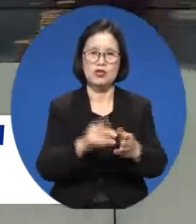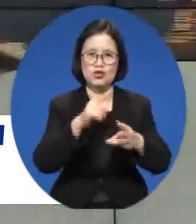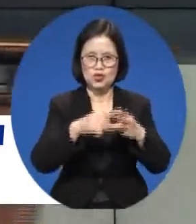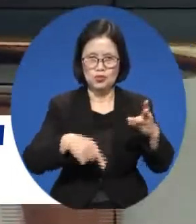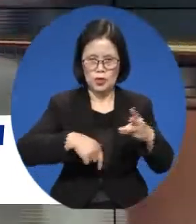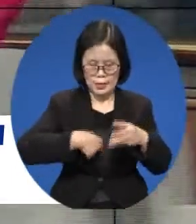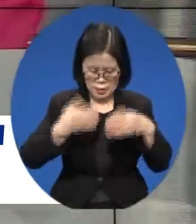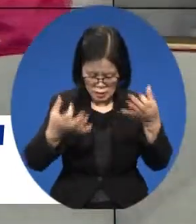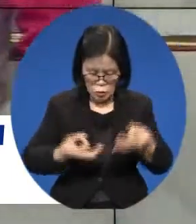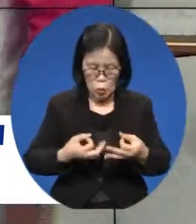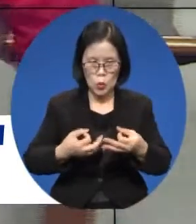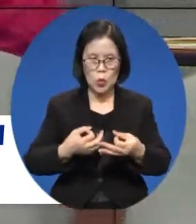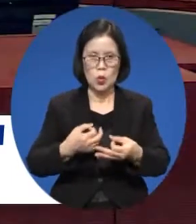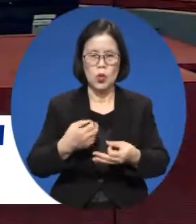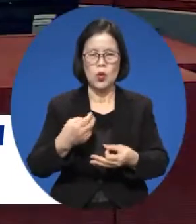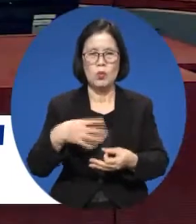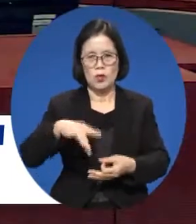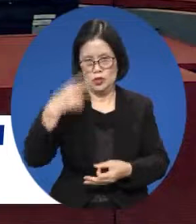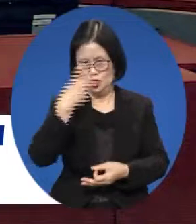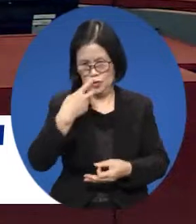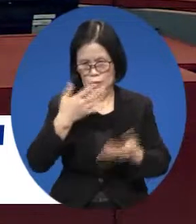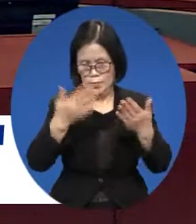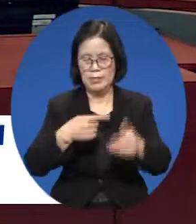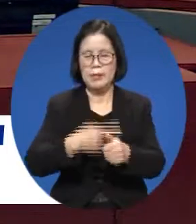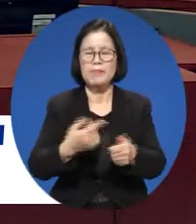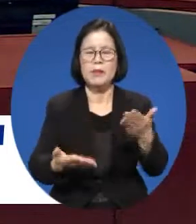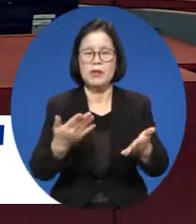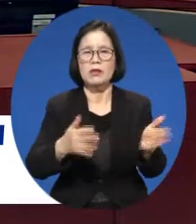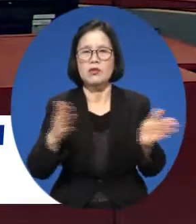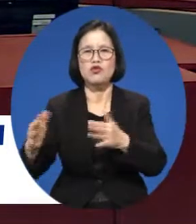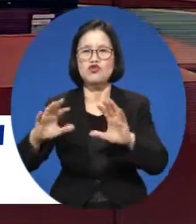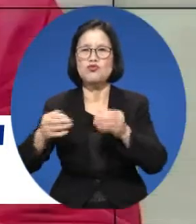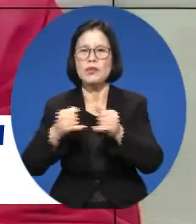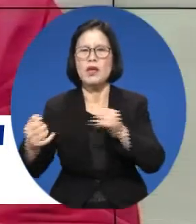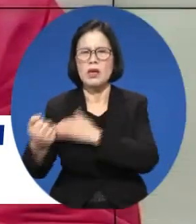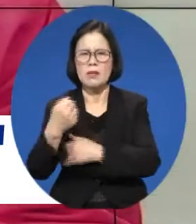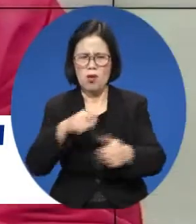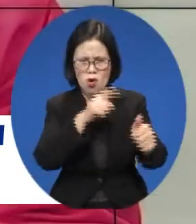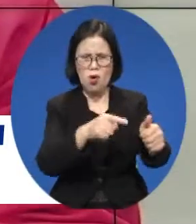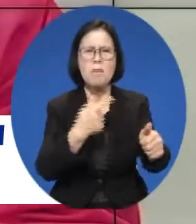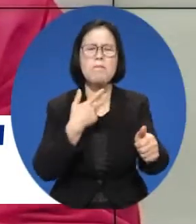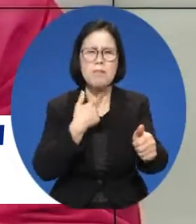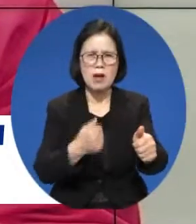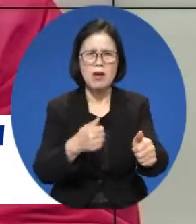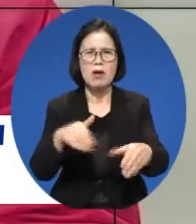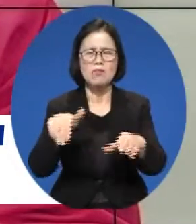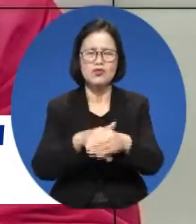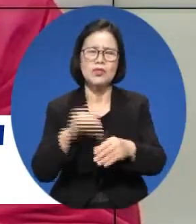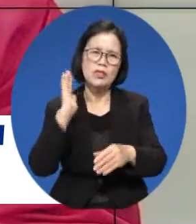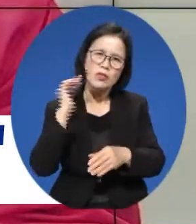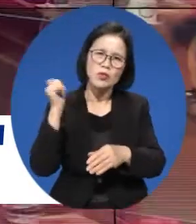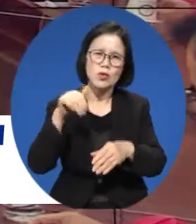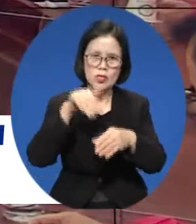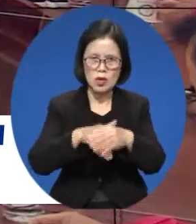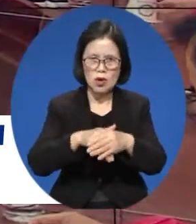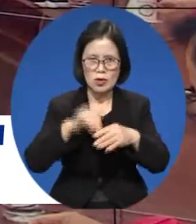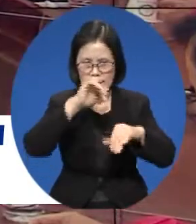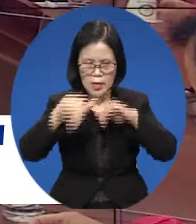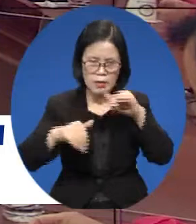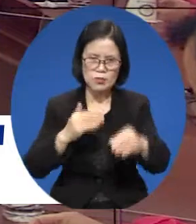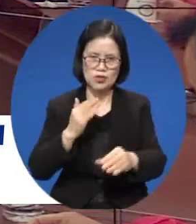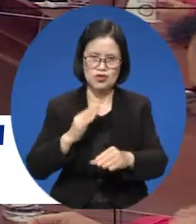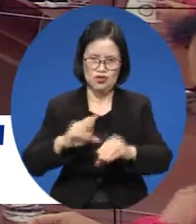스스로의 적폐부터 수사받으라고 비판했고 국민의힘은 내로남불이라며 문재인 대통령의 선거 개입을 중단하라고